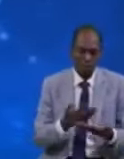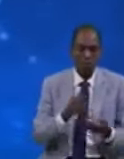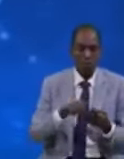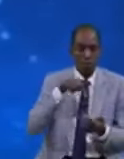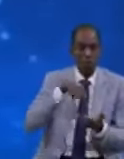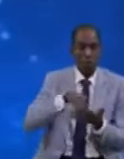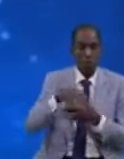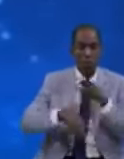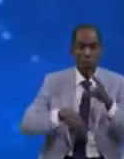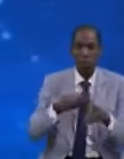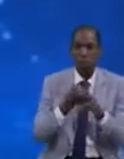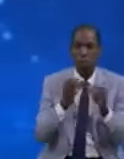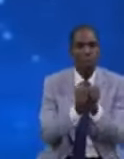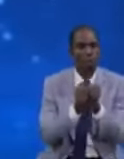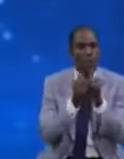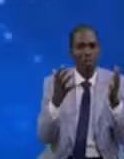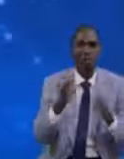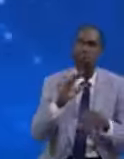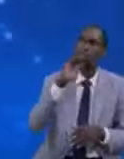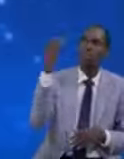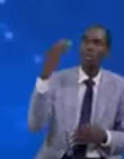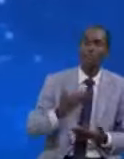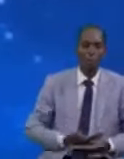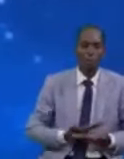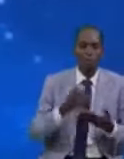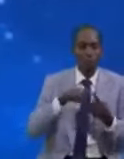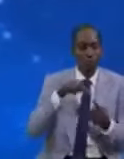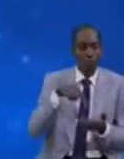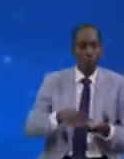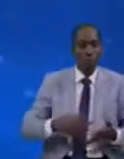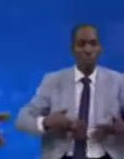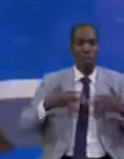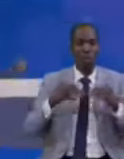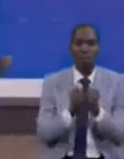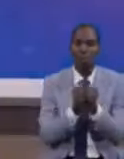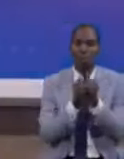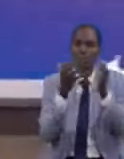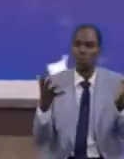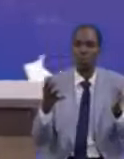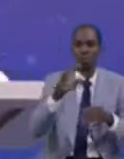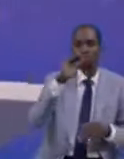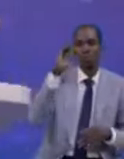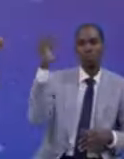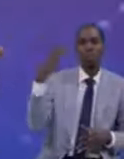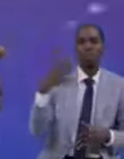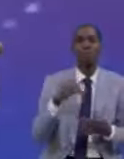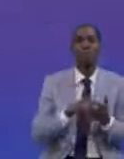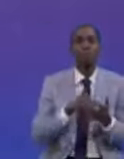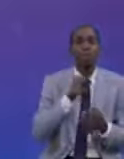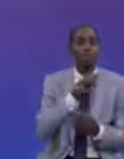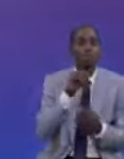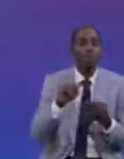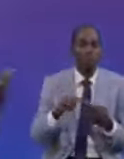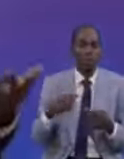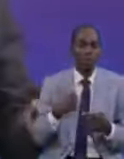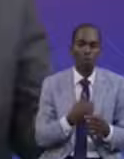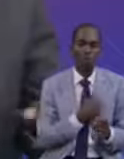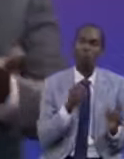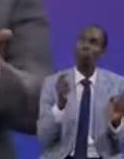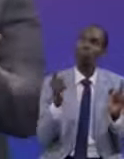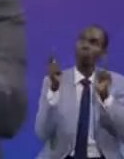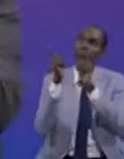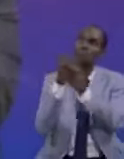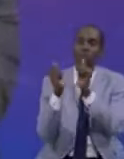grâce sont nés dans cette vie sans la grâce c'est lorsque seulement nous venons Seigneur que nous